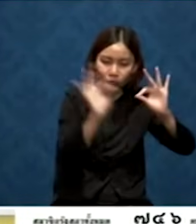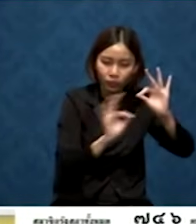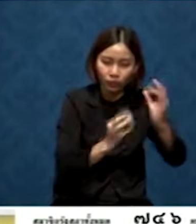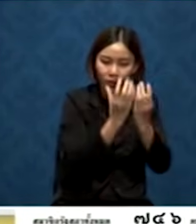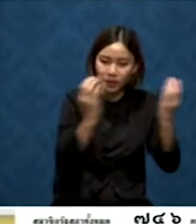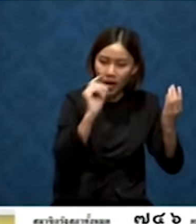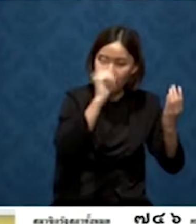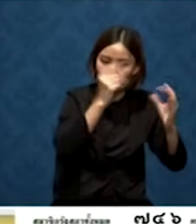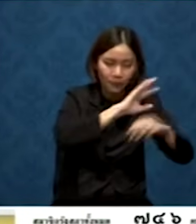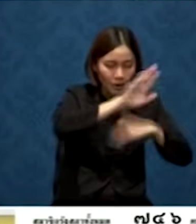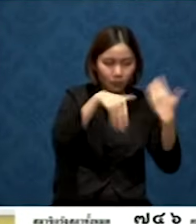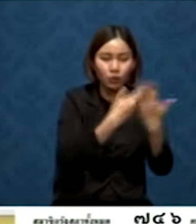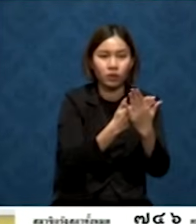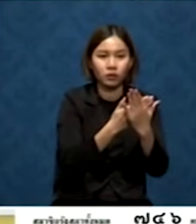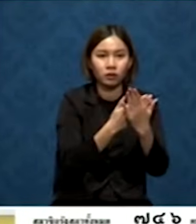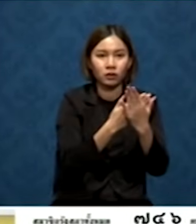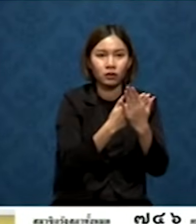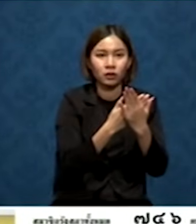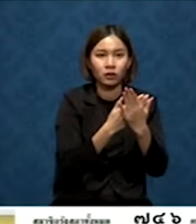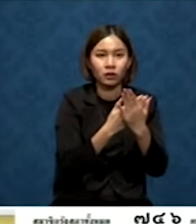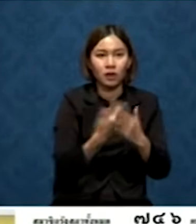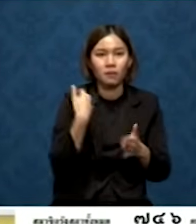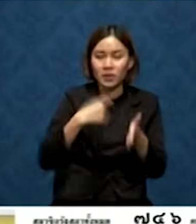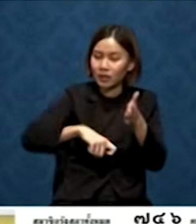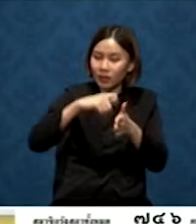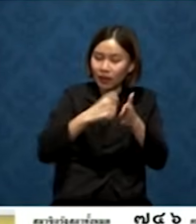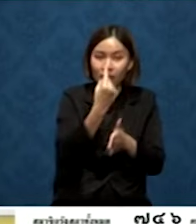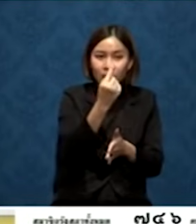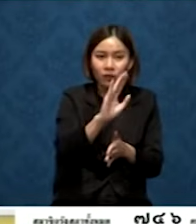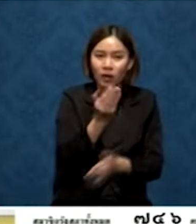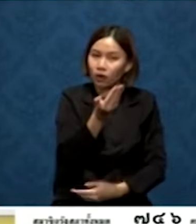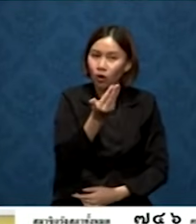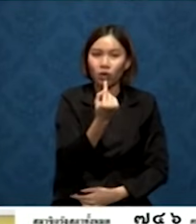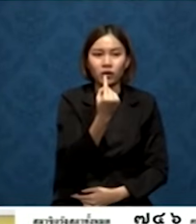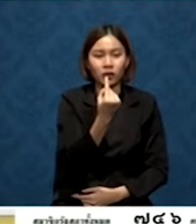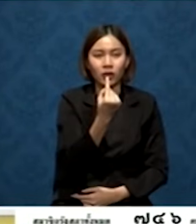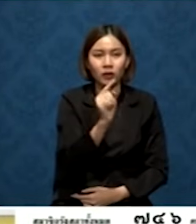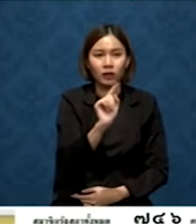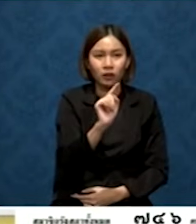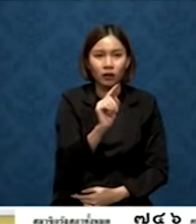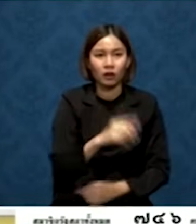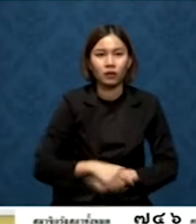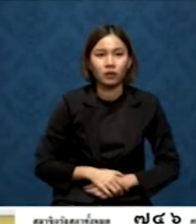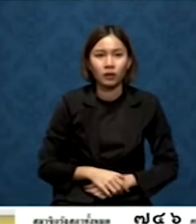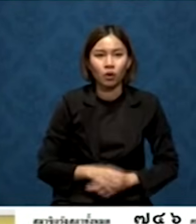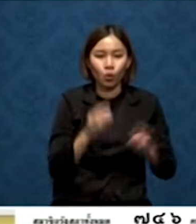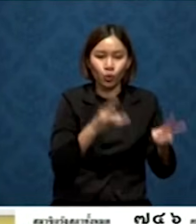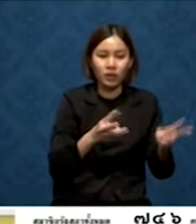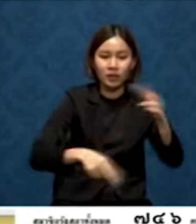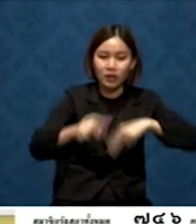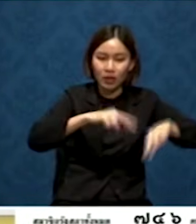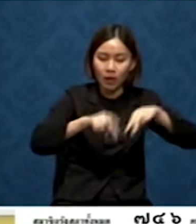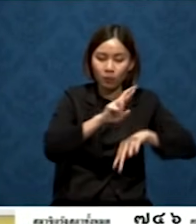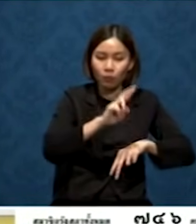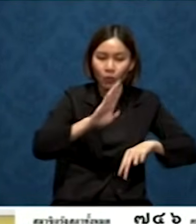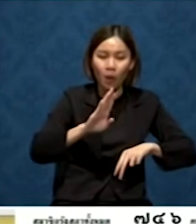ทั้งฉบับท่านมีขั้นเงื่อนไขข้อเดียวครับที่ท่านขอไว้นั่นก็คือการคงรูปแบบการปกครองใน